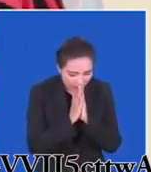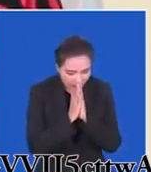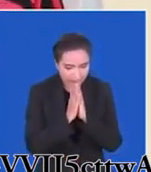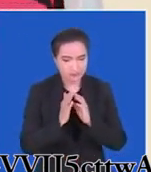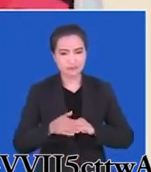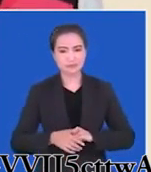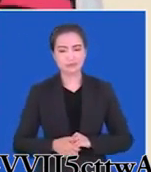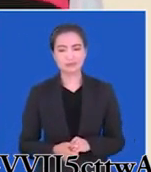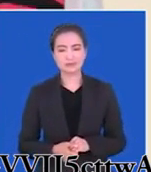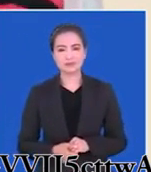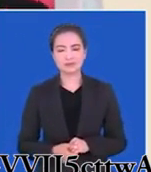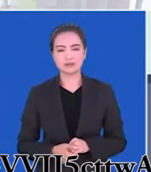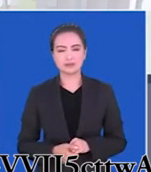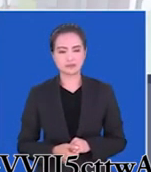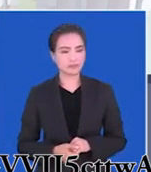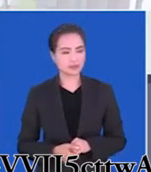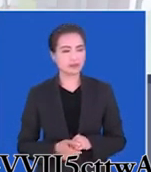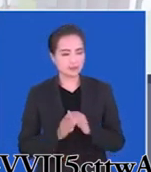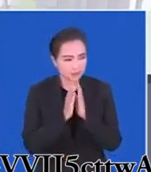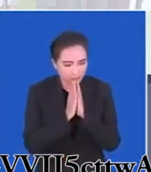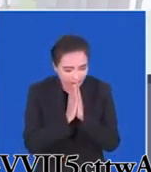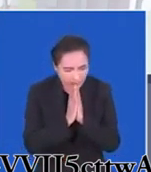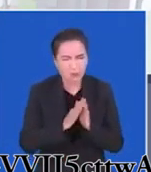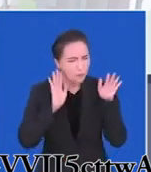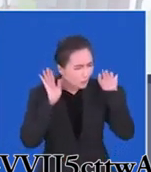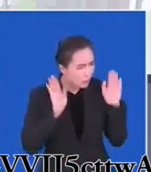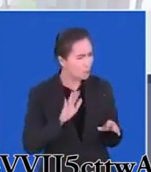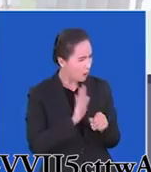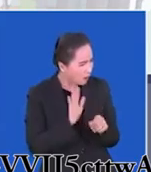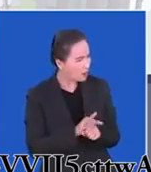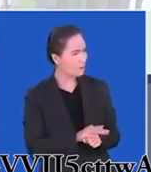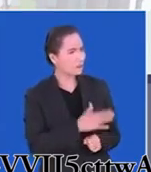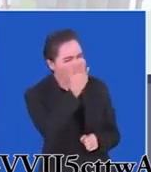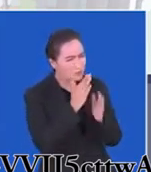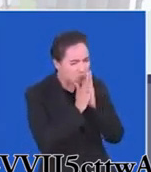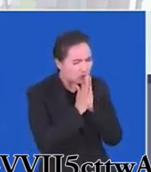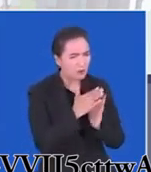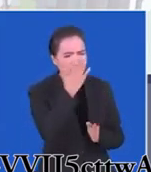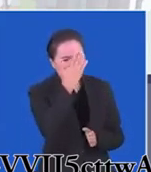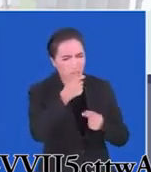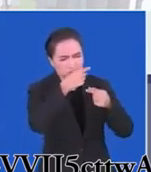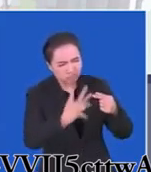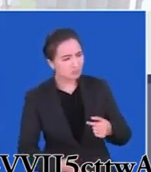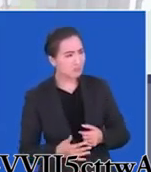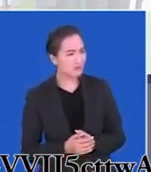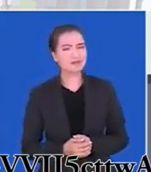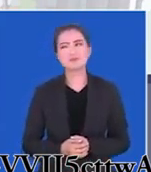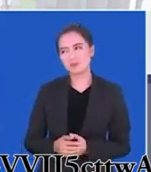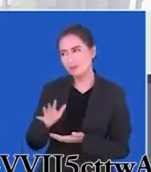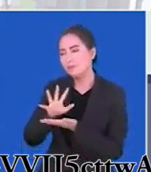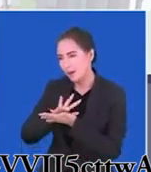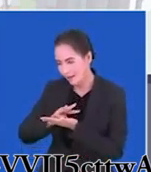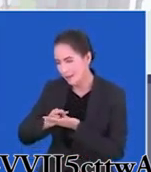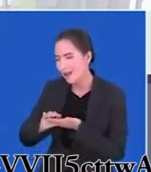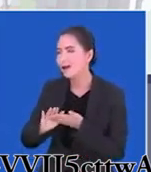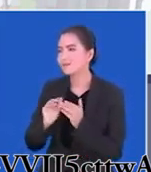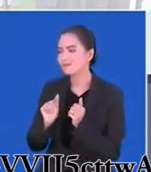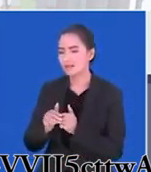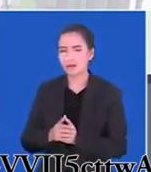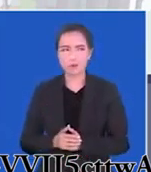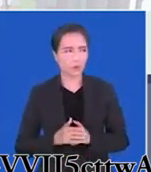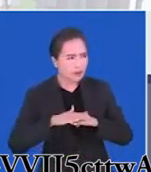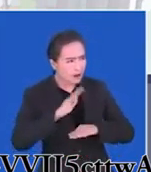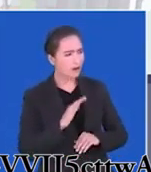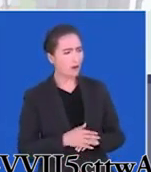สว ั สด ี คร ับ สวัสดีคร ับ สวัสดีพอแล้วครับจะเป็นสวัสดีอะไรกันเยอะแยะขนาดนี้ฮะ พี่เป็นคนมีมารยาทค่ะ โอ้โหมารย